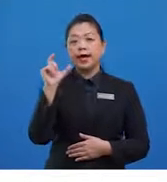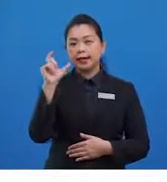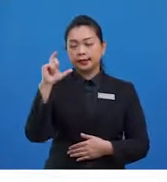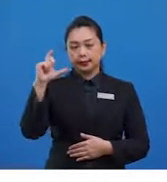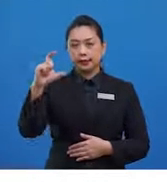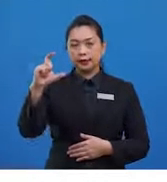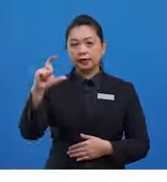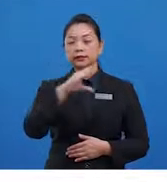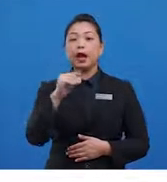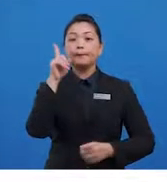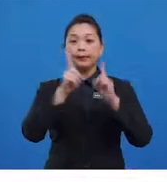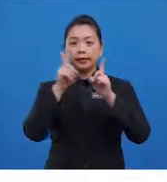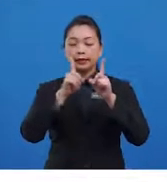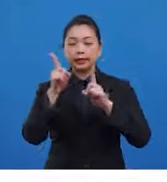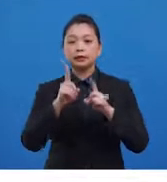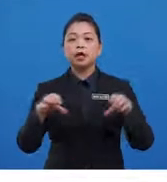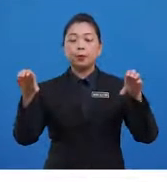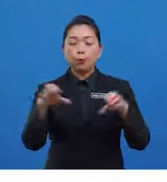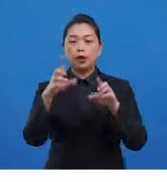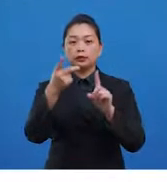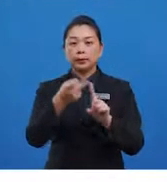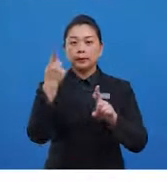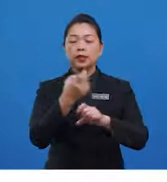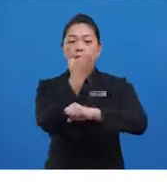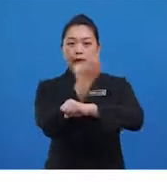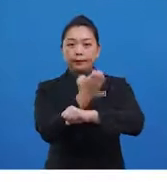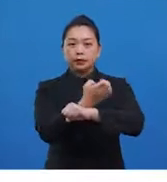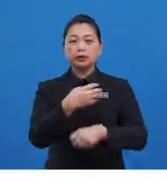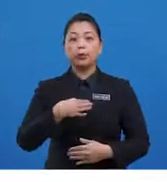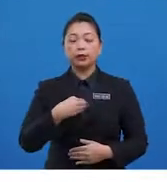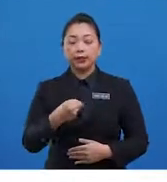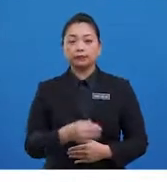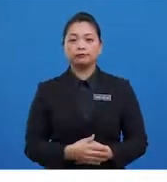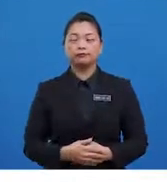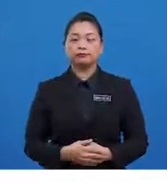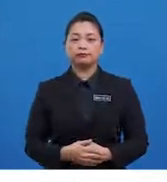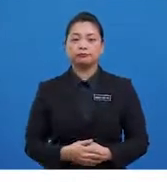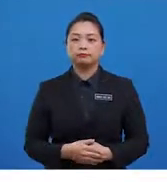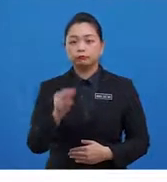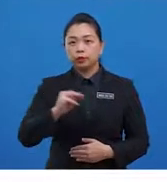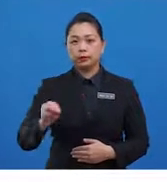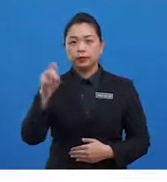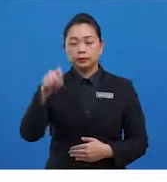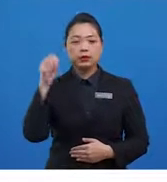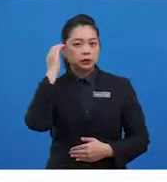bulan dengan bintang yang diperbuat daripada emas putih. Murid-murid nak tahu?